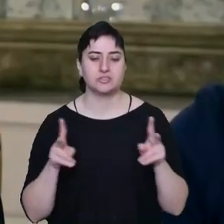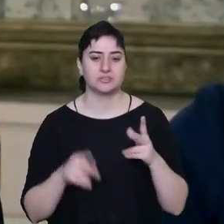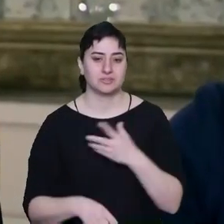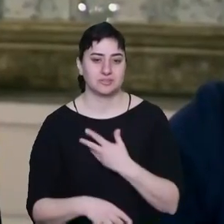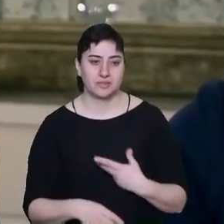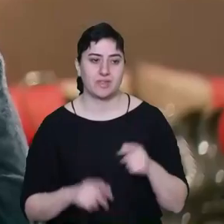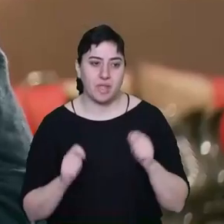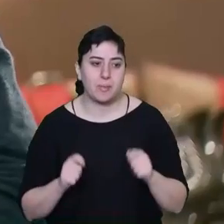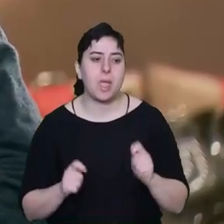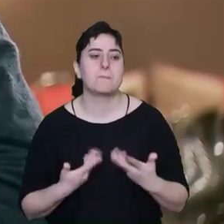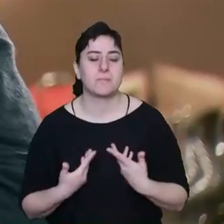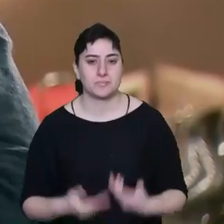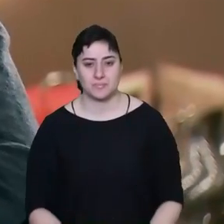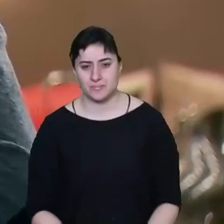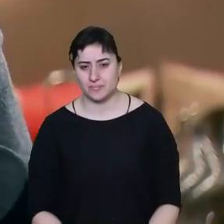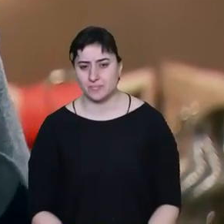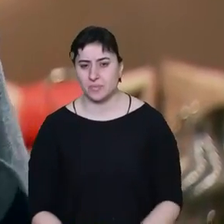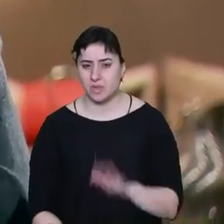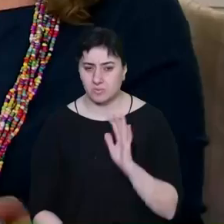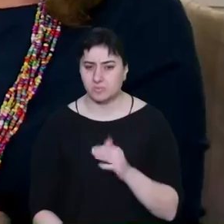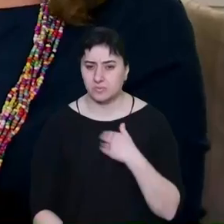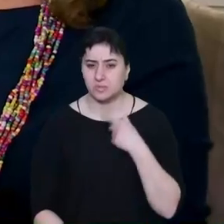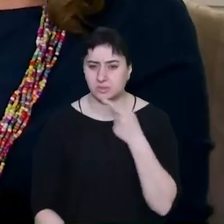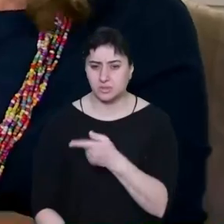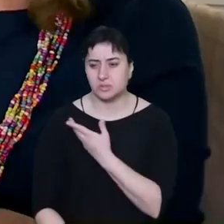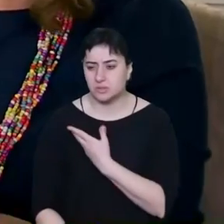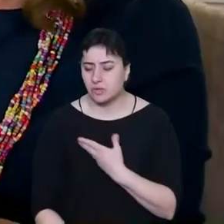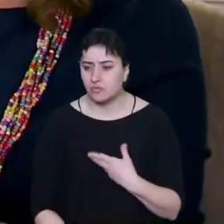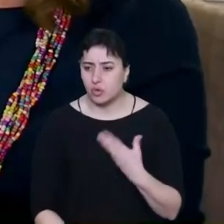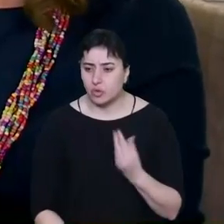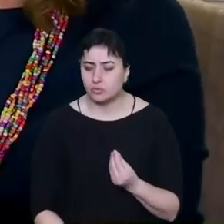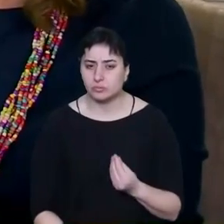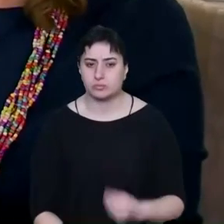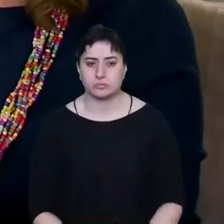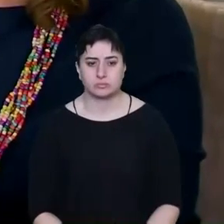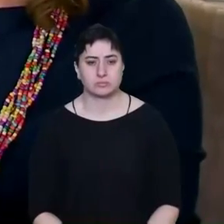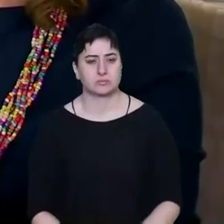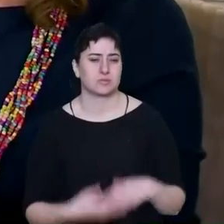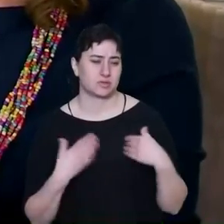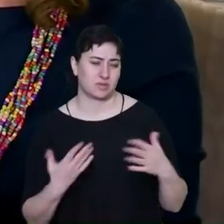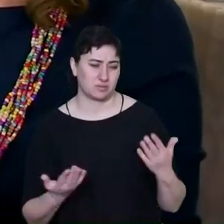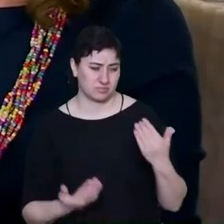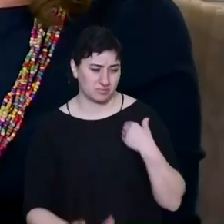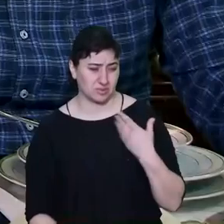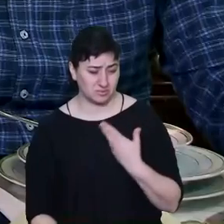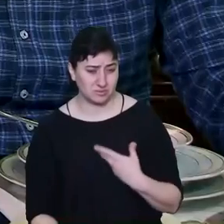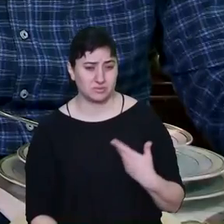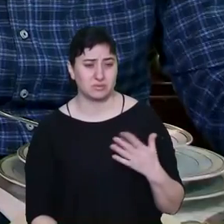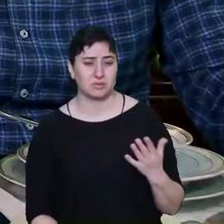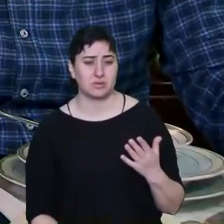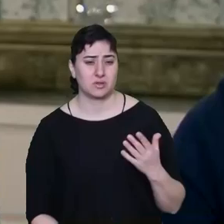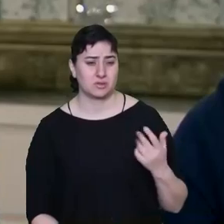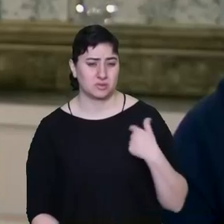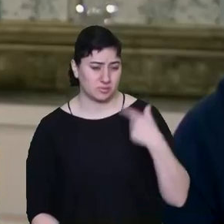kendimi sevdirebilirdim. Ama biz senin karakterini zaten sevmiştik Sarpışko. Yapma Allah aşkına Rüyam. Ya